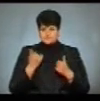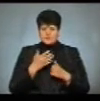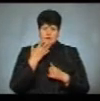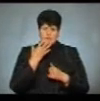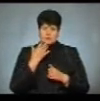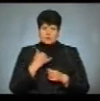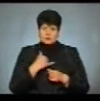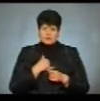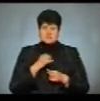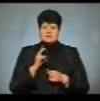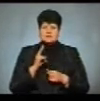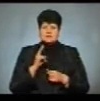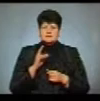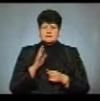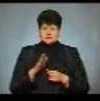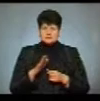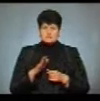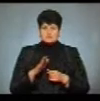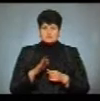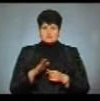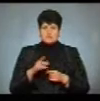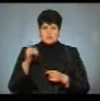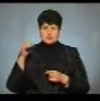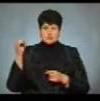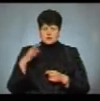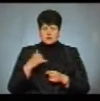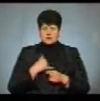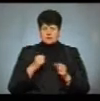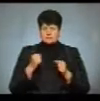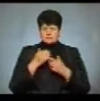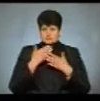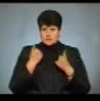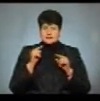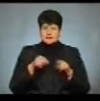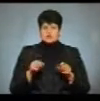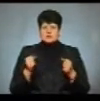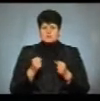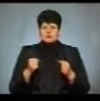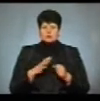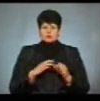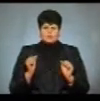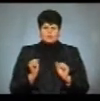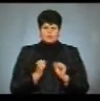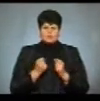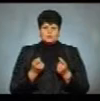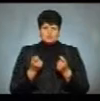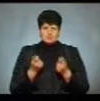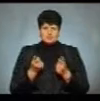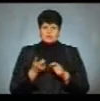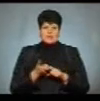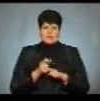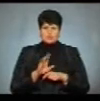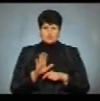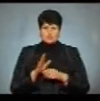мене квартира якраз на сонці, в мене не холодно. А то, що зимою було холодновато трошки, не дуже вони